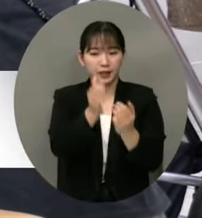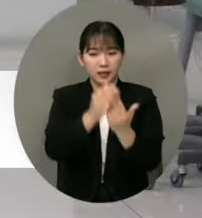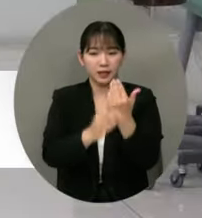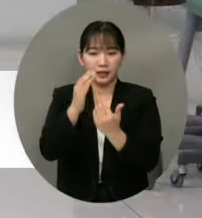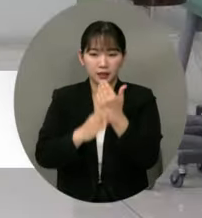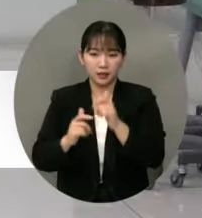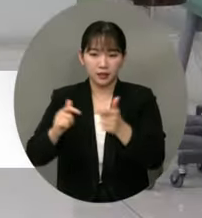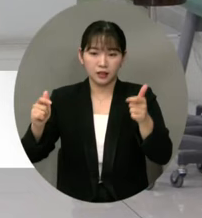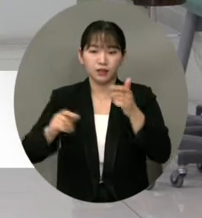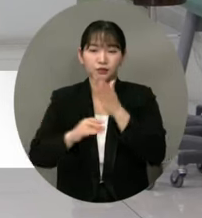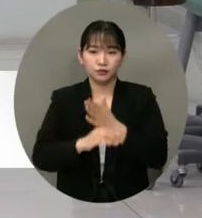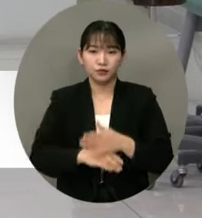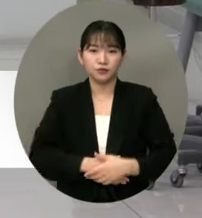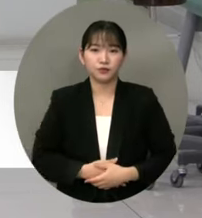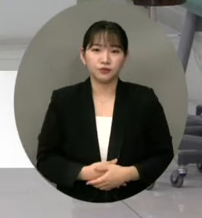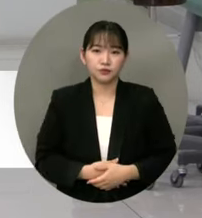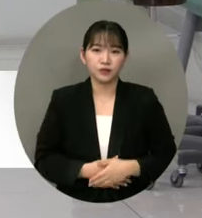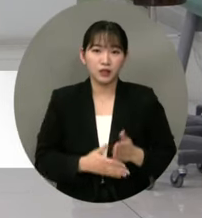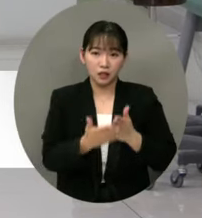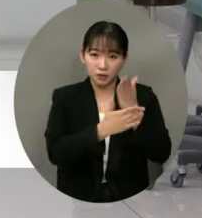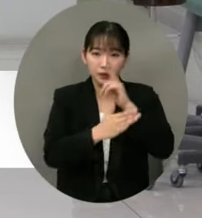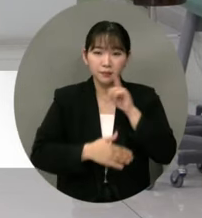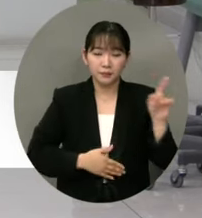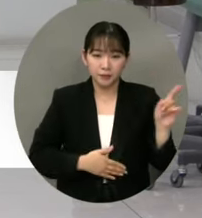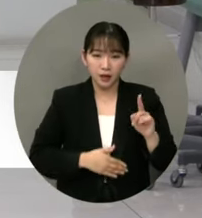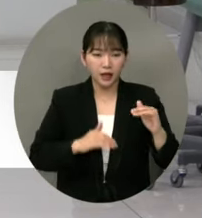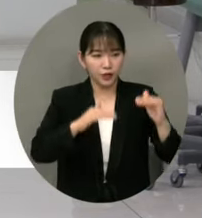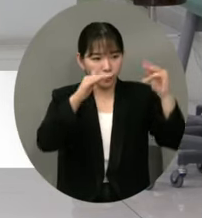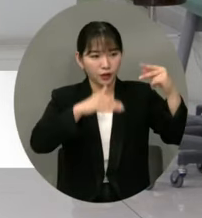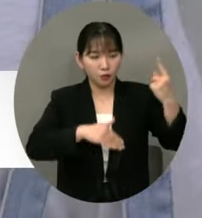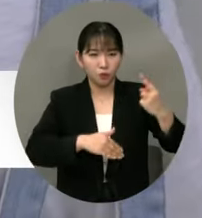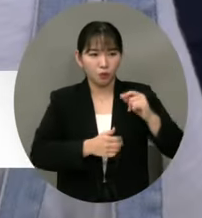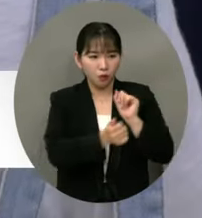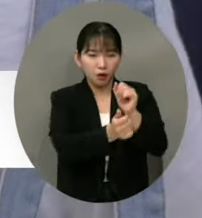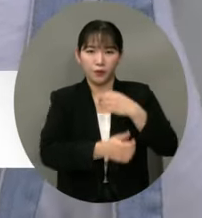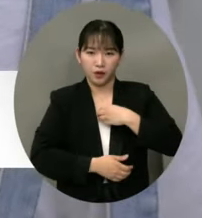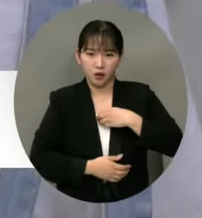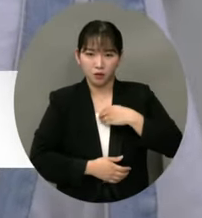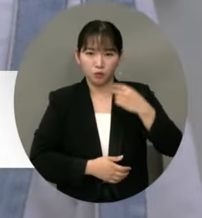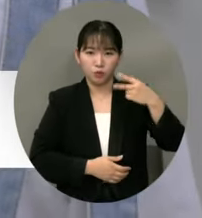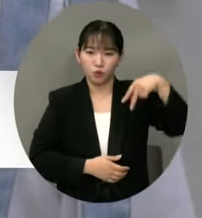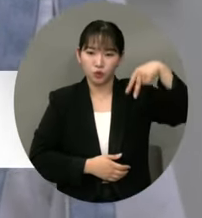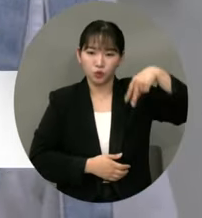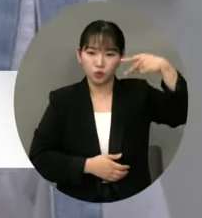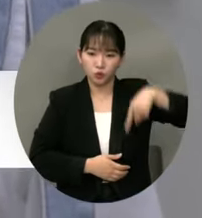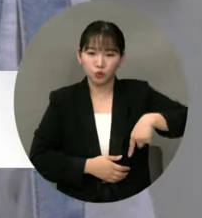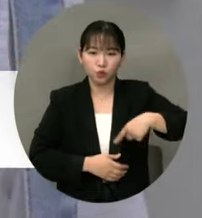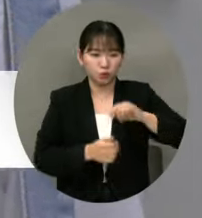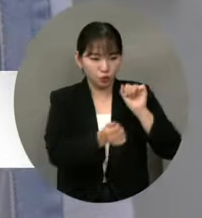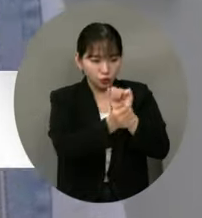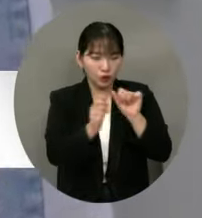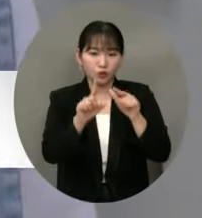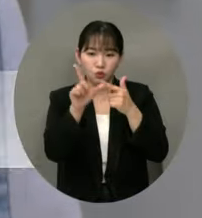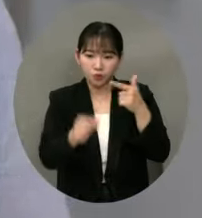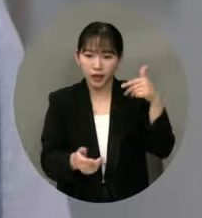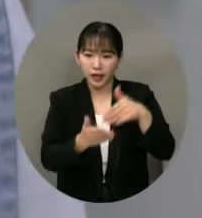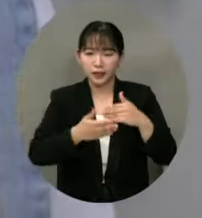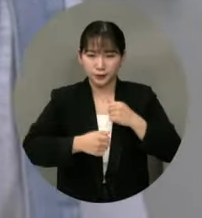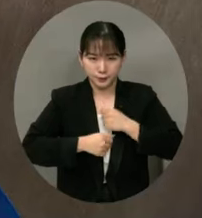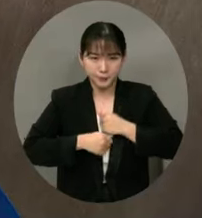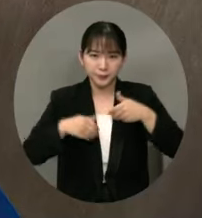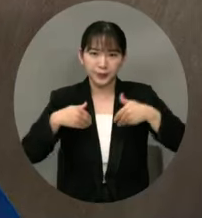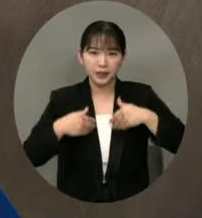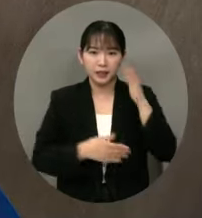사례가 잇따르고 있습니다. 전문가들은 성인도 예외는 아니라며 수두가 유행하는 6월까지 주의해야 한다고